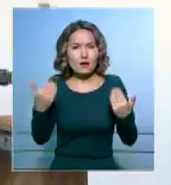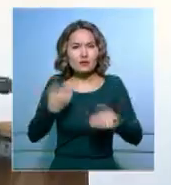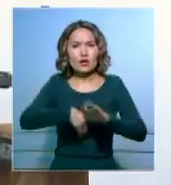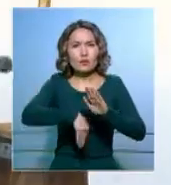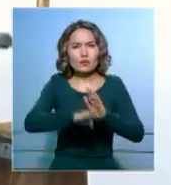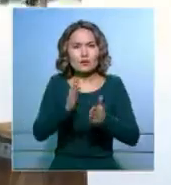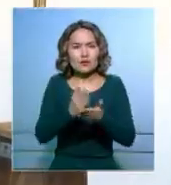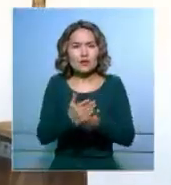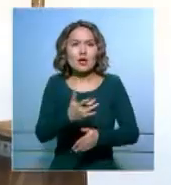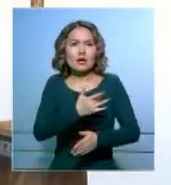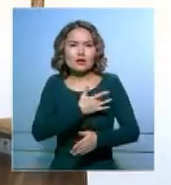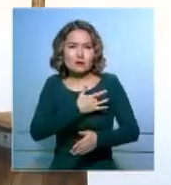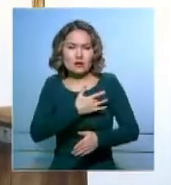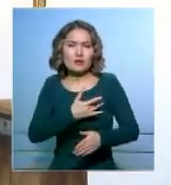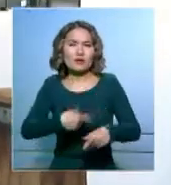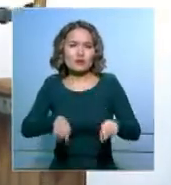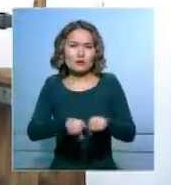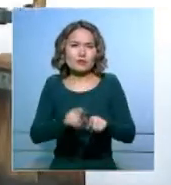те.